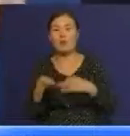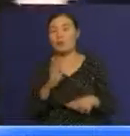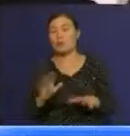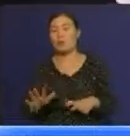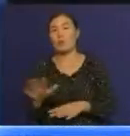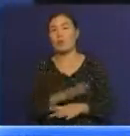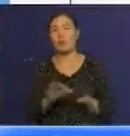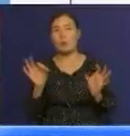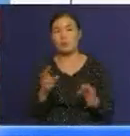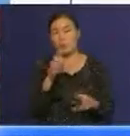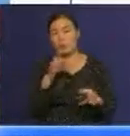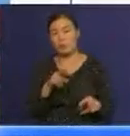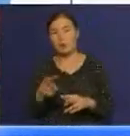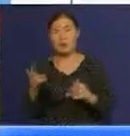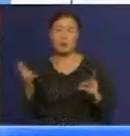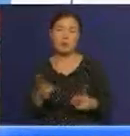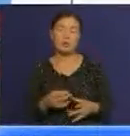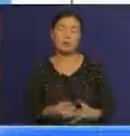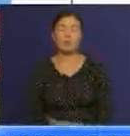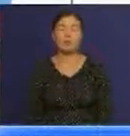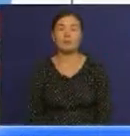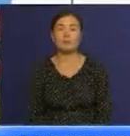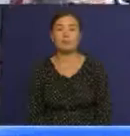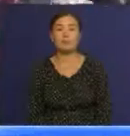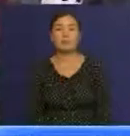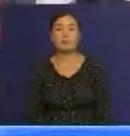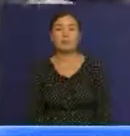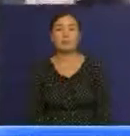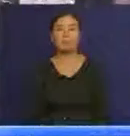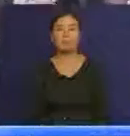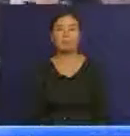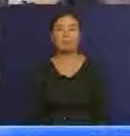қоғамның дұрыс көзқарасына зәру. Әсем Сартбаева, Дзелбай Нұрбай, Каспи ақпарат.